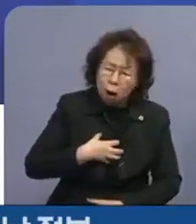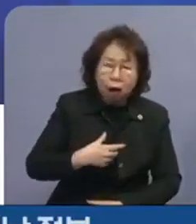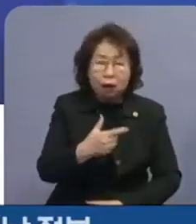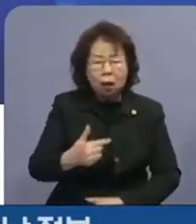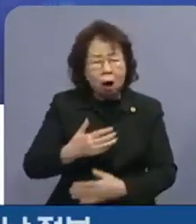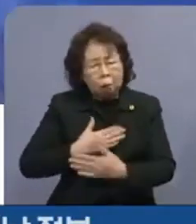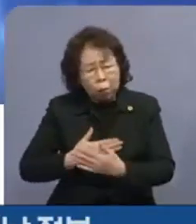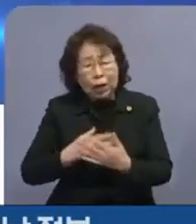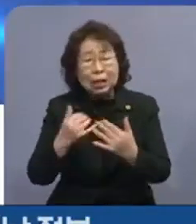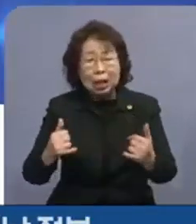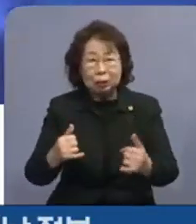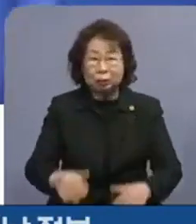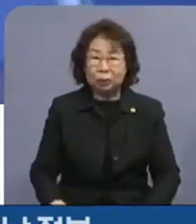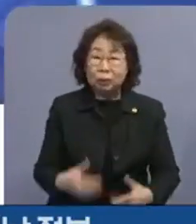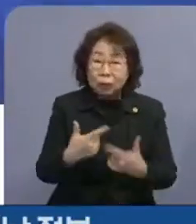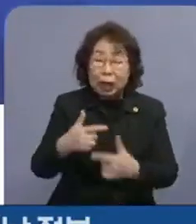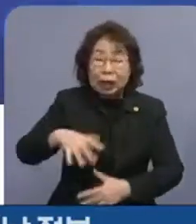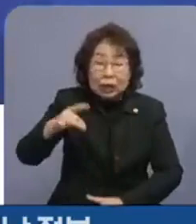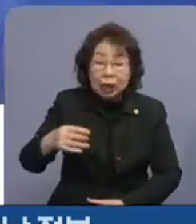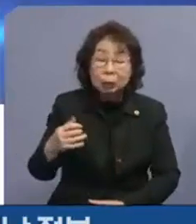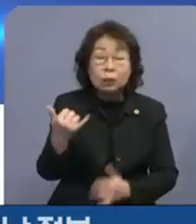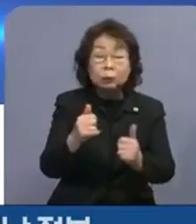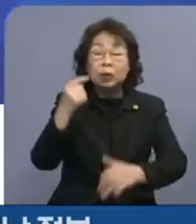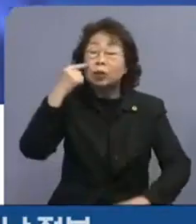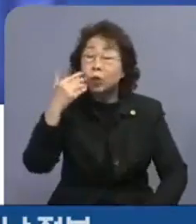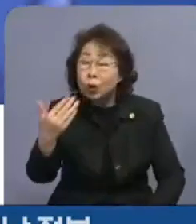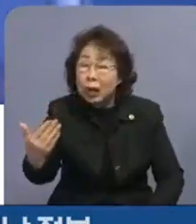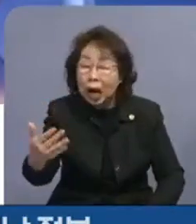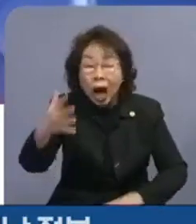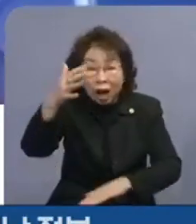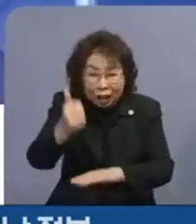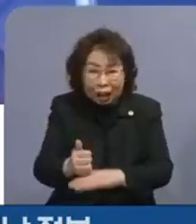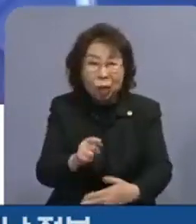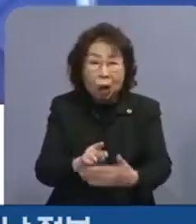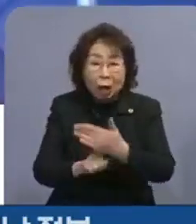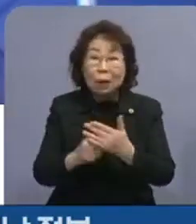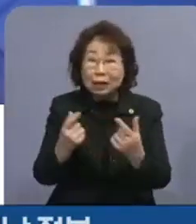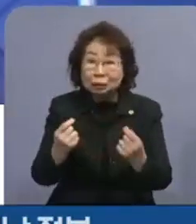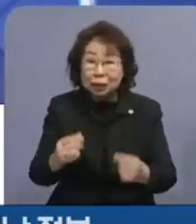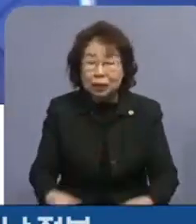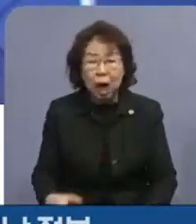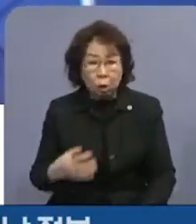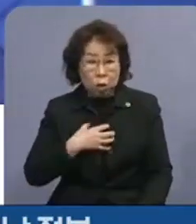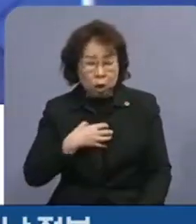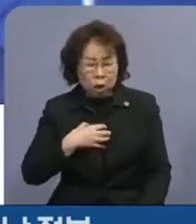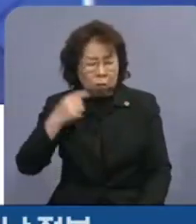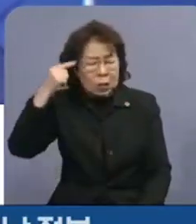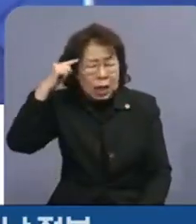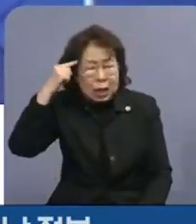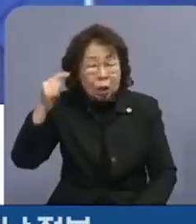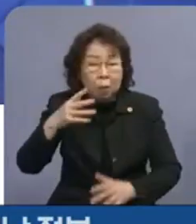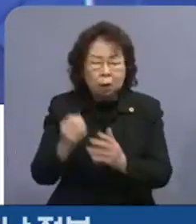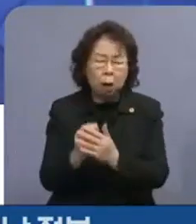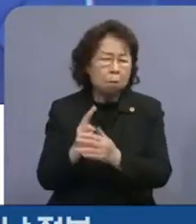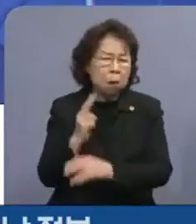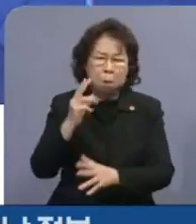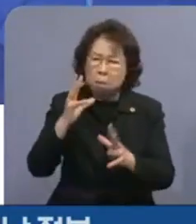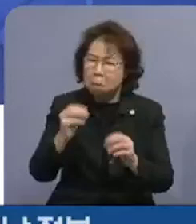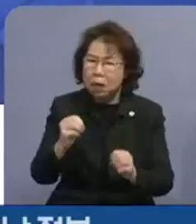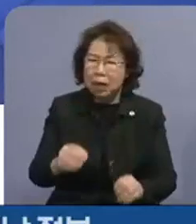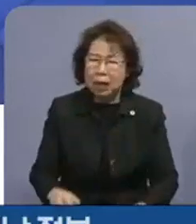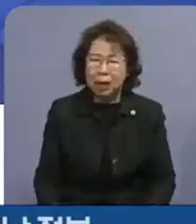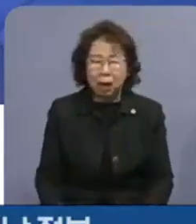부산에서 이와 관련한 첫 시민 조사가 진행돼 그 결과가 나왔습니다 위험하다고 인식하는 시민들이 매우 많고